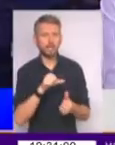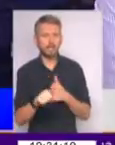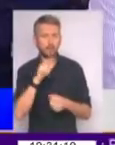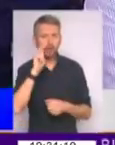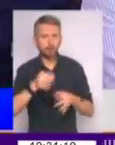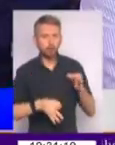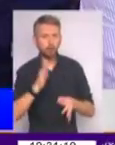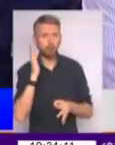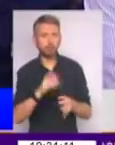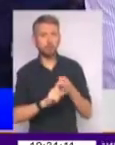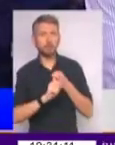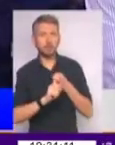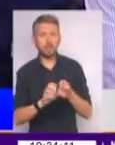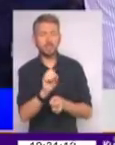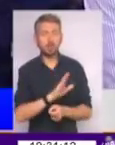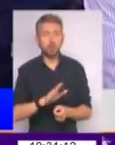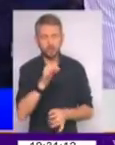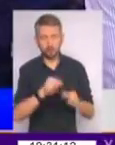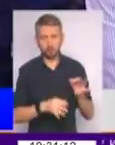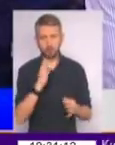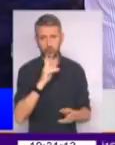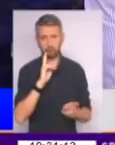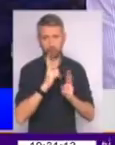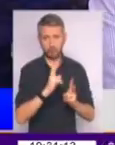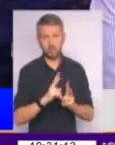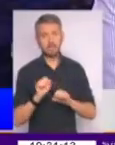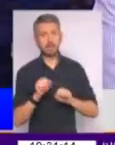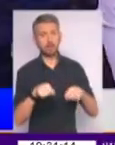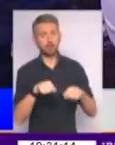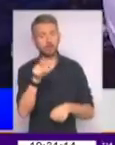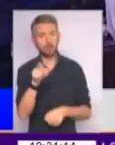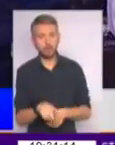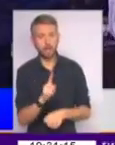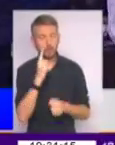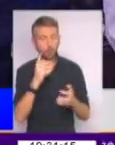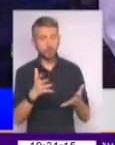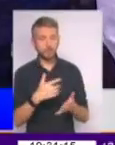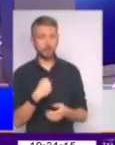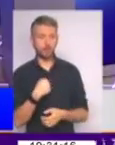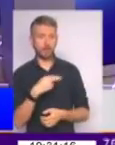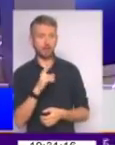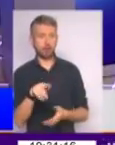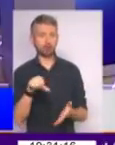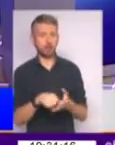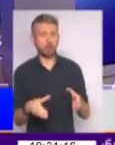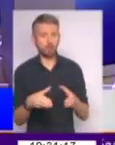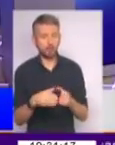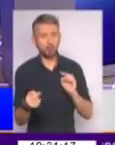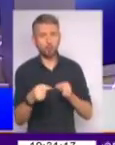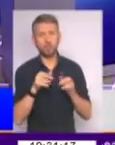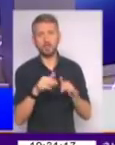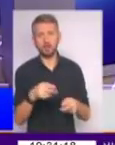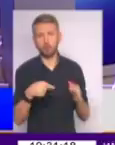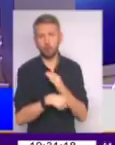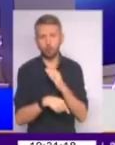будуть зв'язатися ще європейські суди з захистом прав людини. Але, очевидно, я як член комітету протидії корупції,